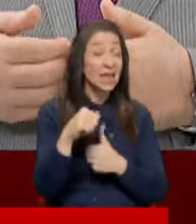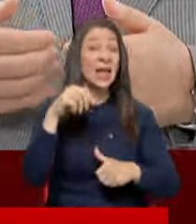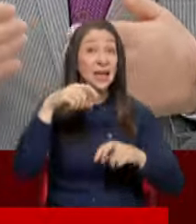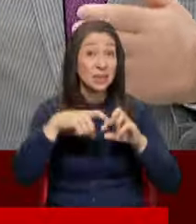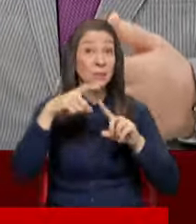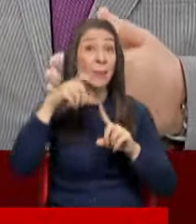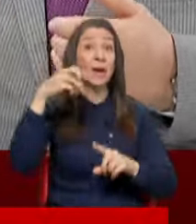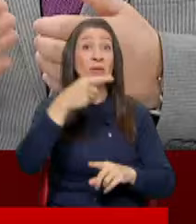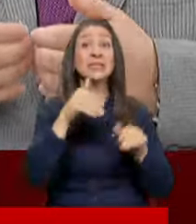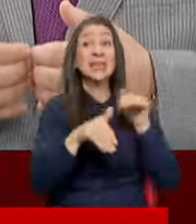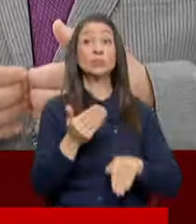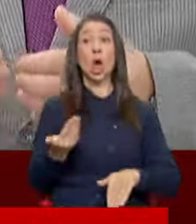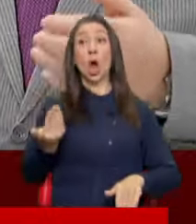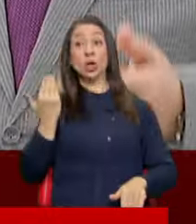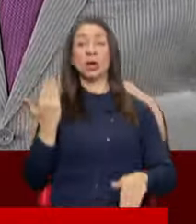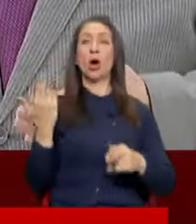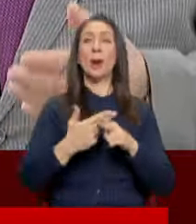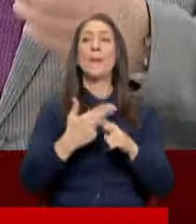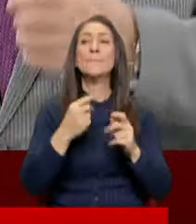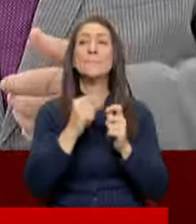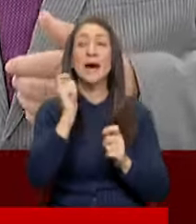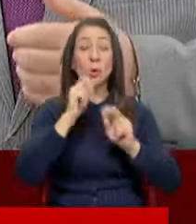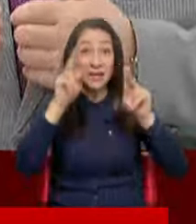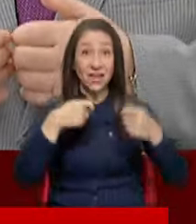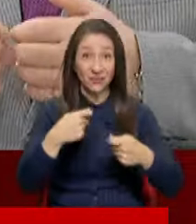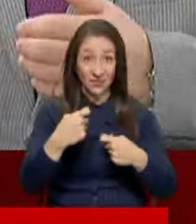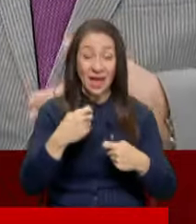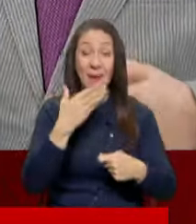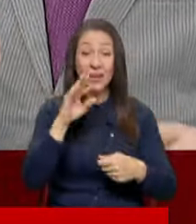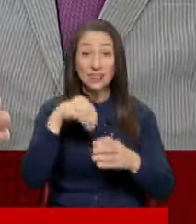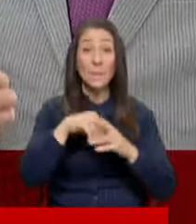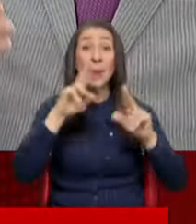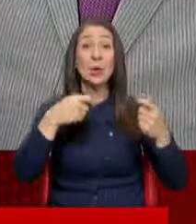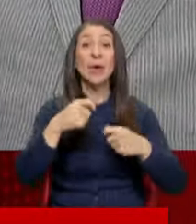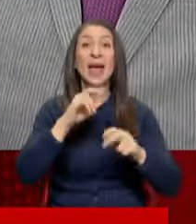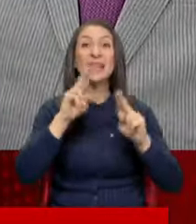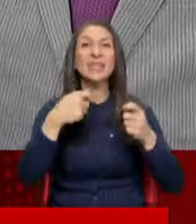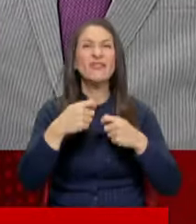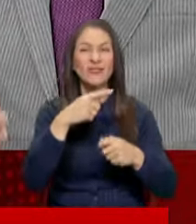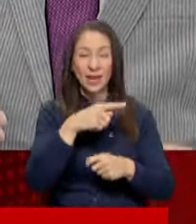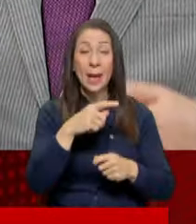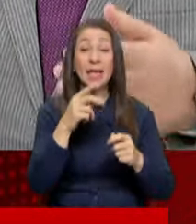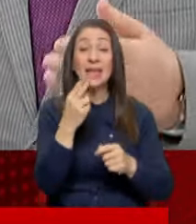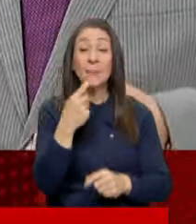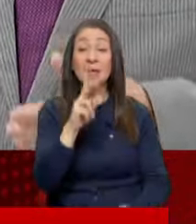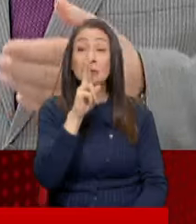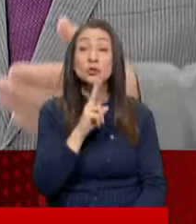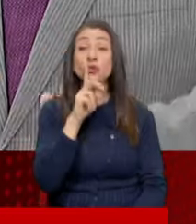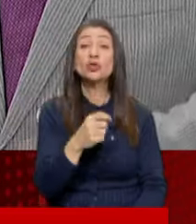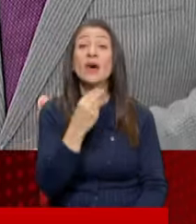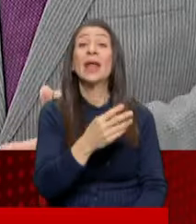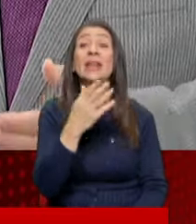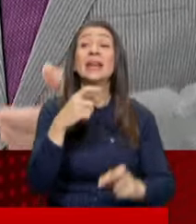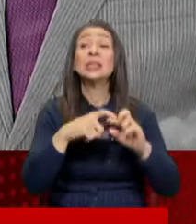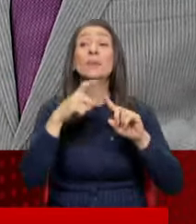Erdoğan seçimden önce Örneğin Bağkur esnafı emeklilik için Bağkur esnafına 7.200 prim gününü söz veren Recep